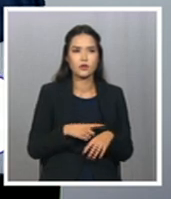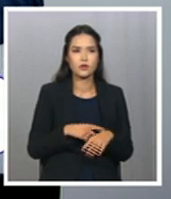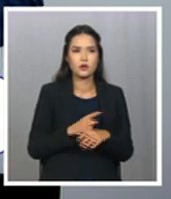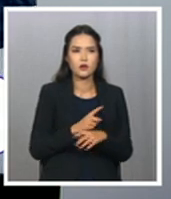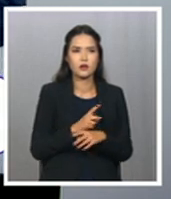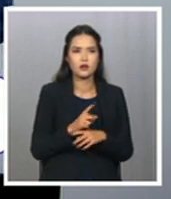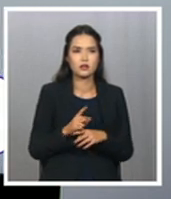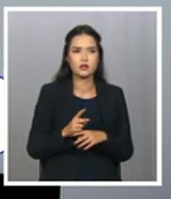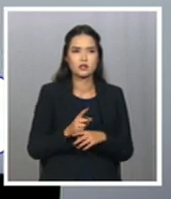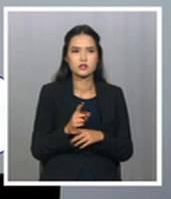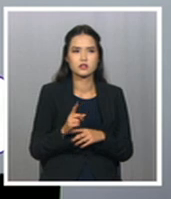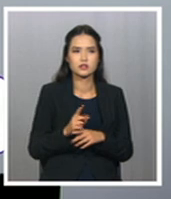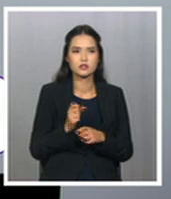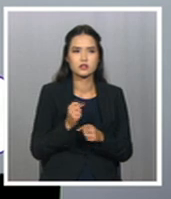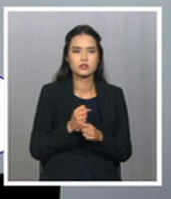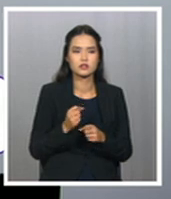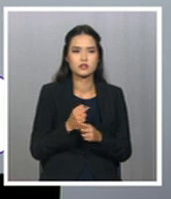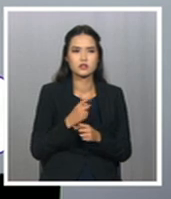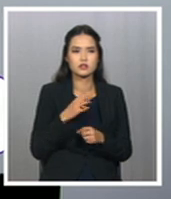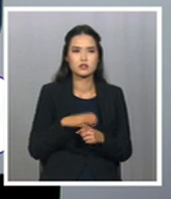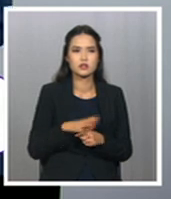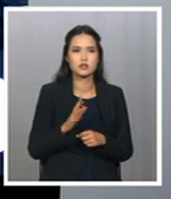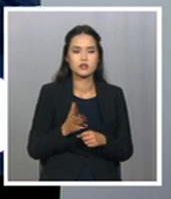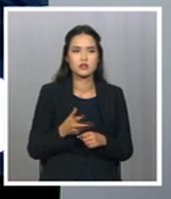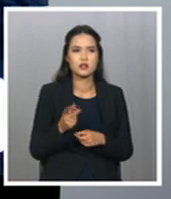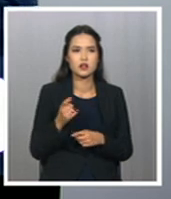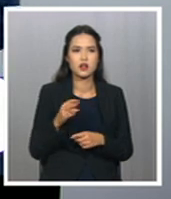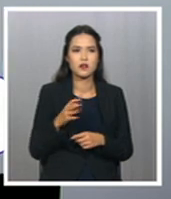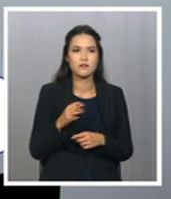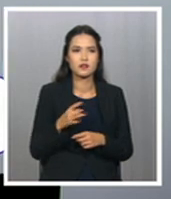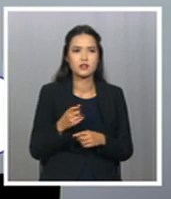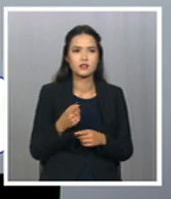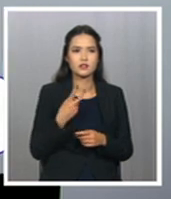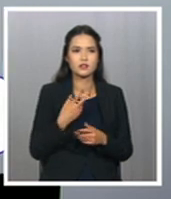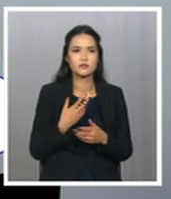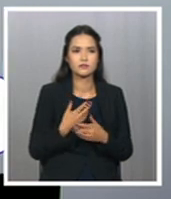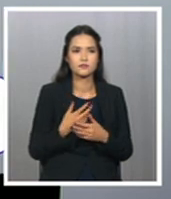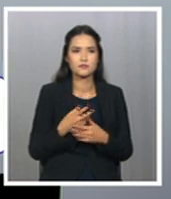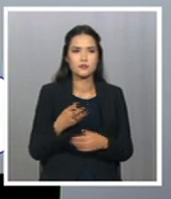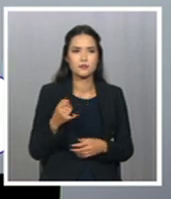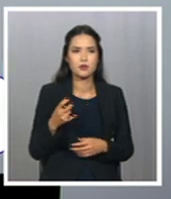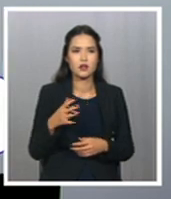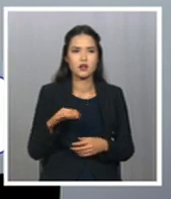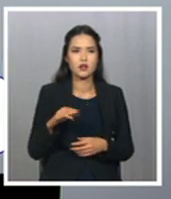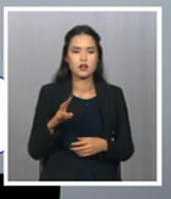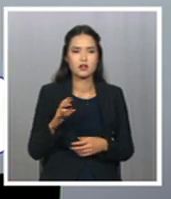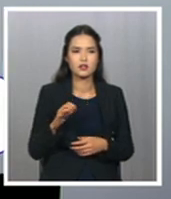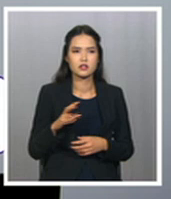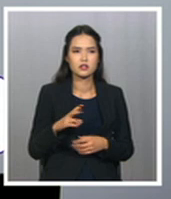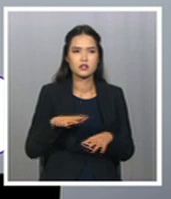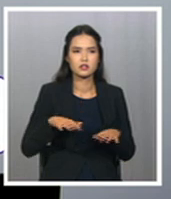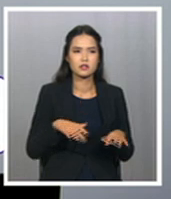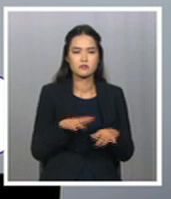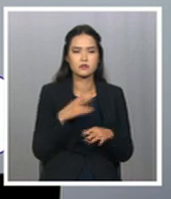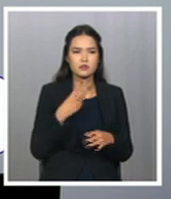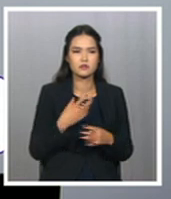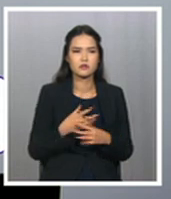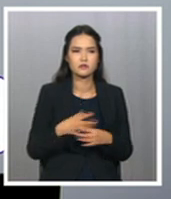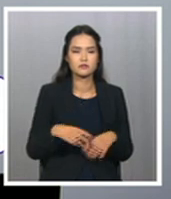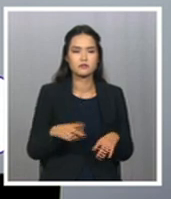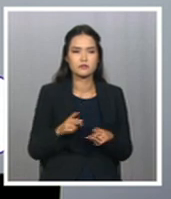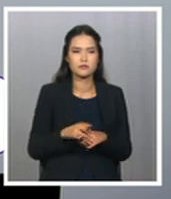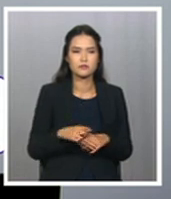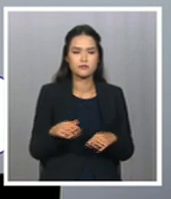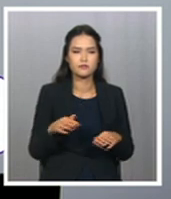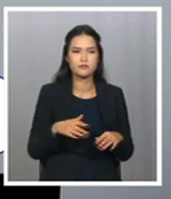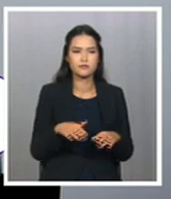координатаның өзгеретінін байқадық. Енді мына суретке назар аударатын болсақ, бізде серіппелі маятник тербелісі көрсетілген. Және де оның тербеліс